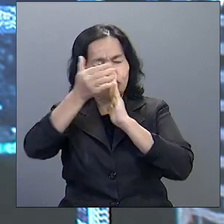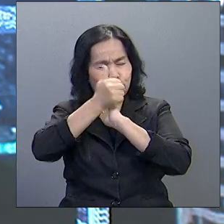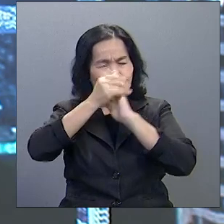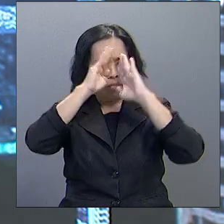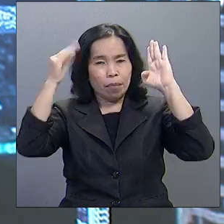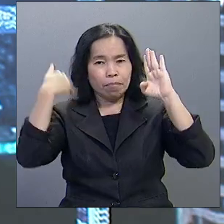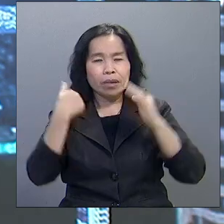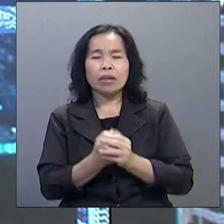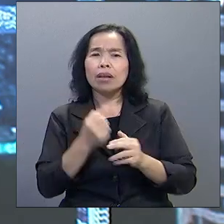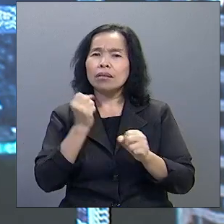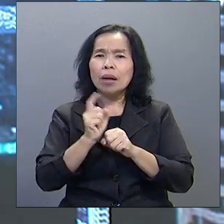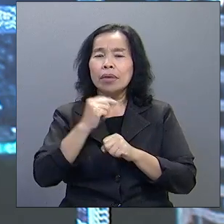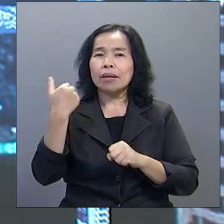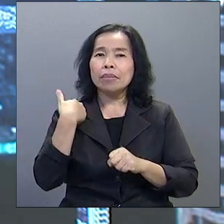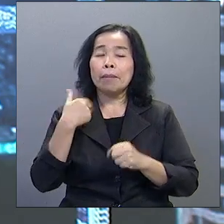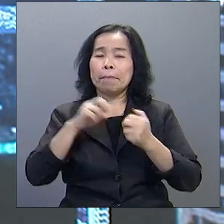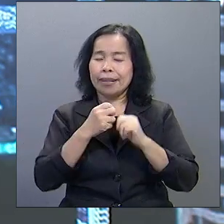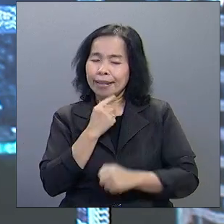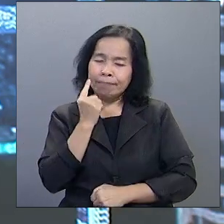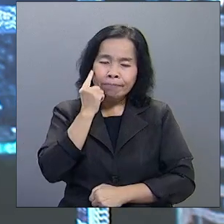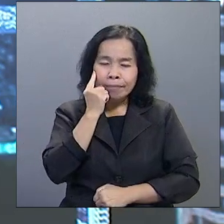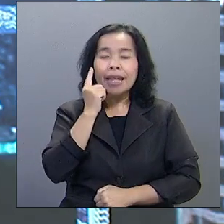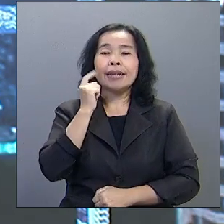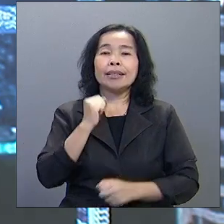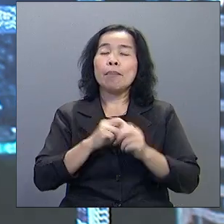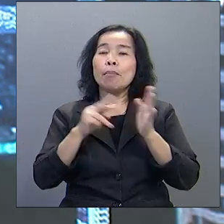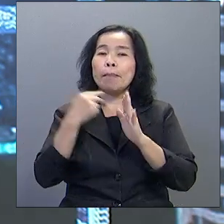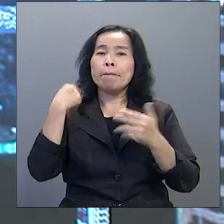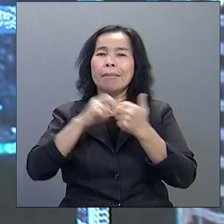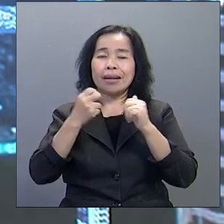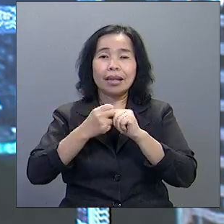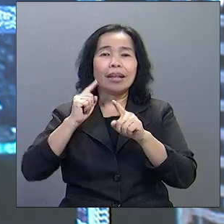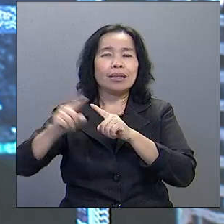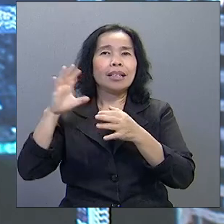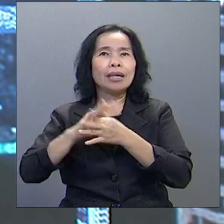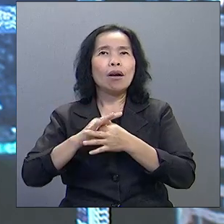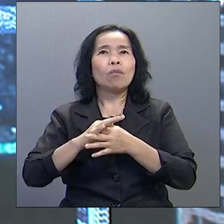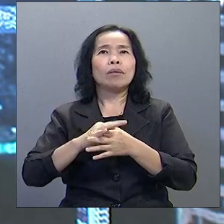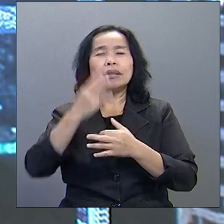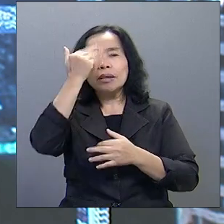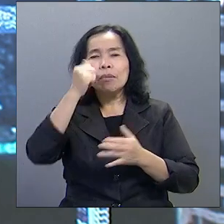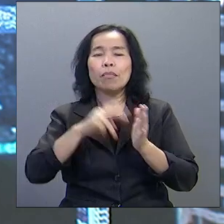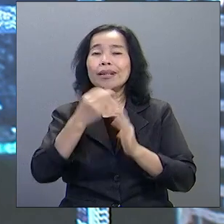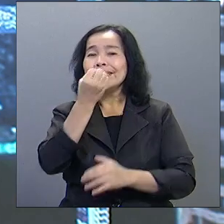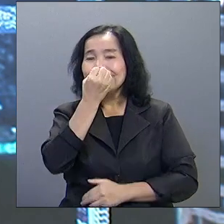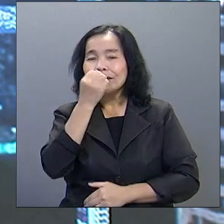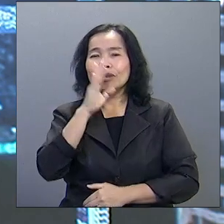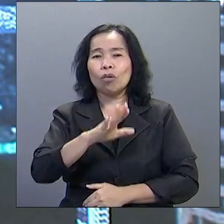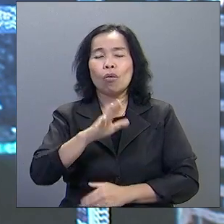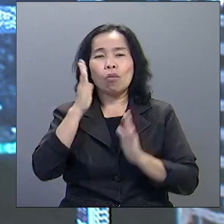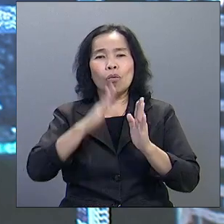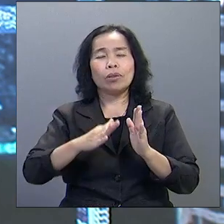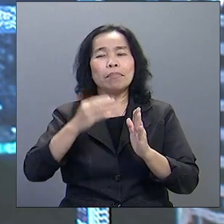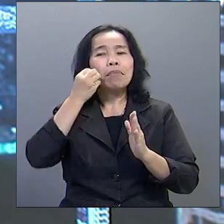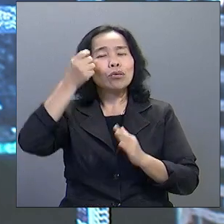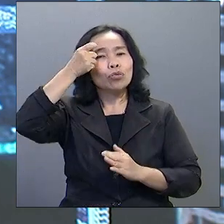Yคาเฟได้มองเห็นปัญหานี้และยังมองไปว่ายังมีปัญหาในเรื่องของการขาดแคลนเรื่องอาหารของคนชายขอบที่อยู่